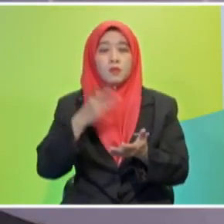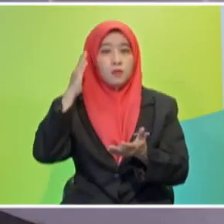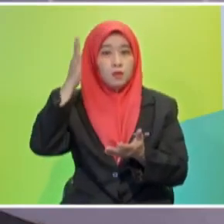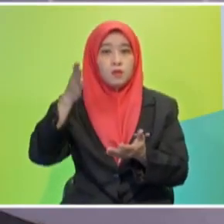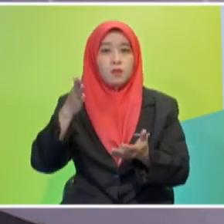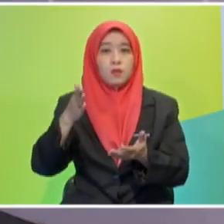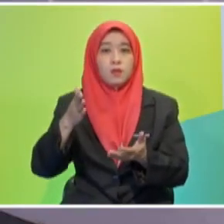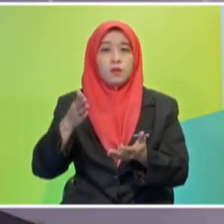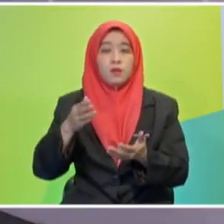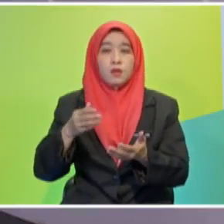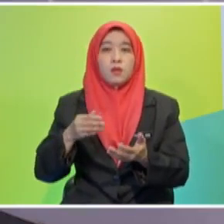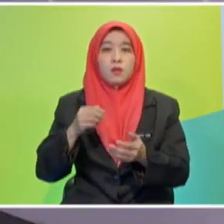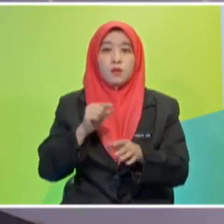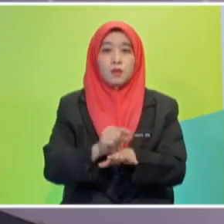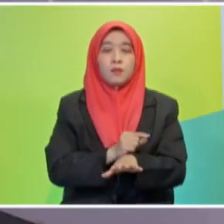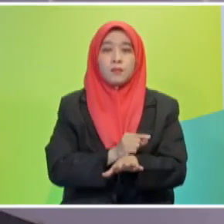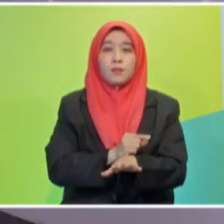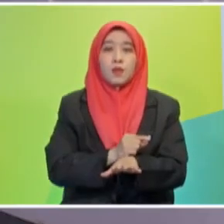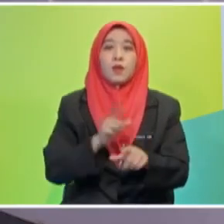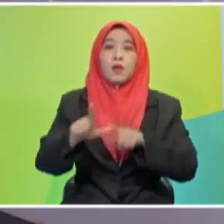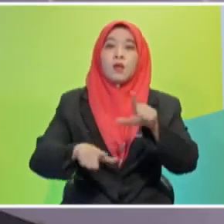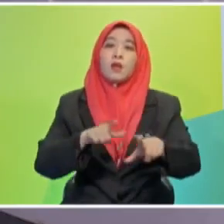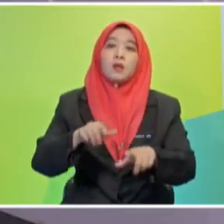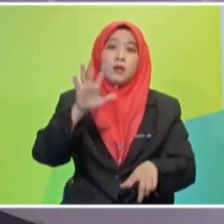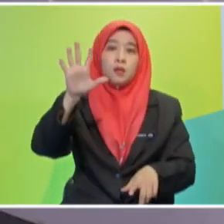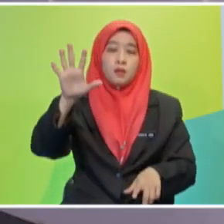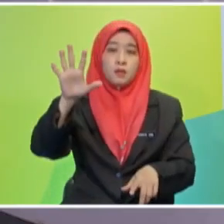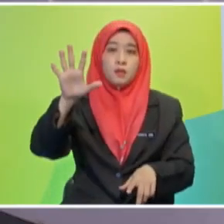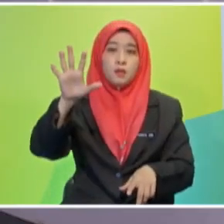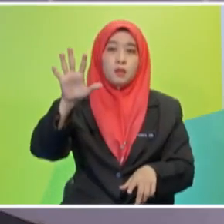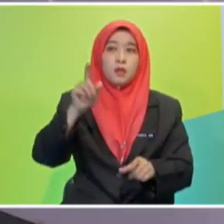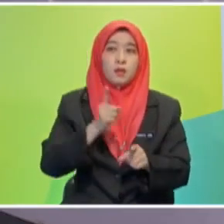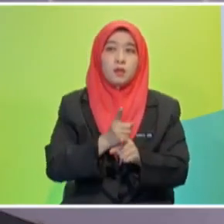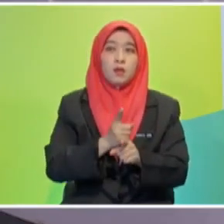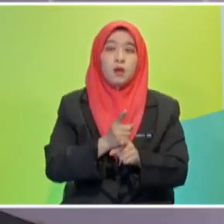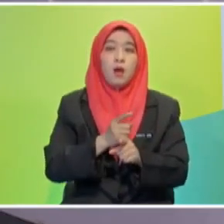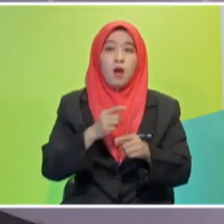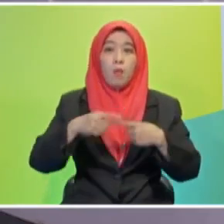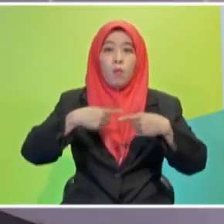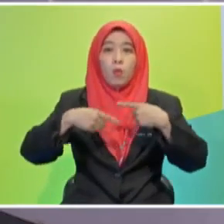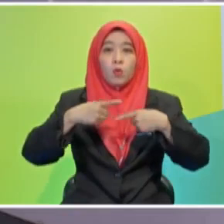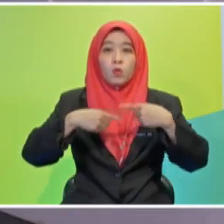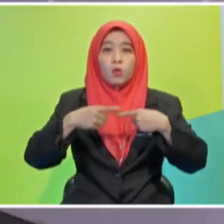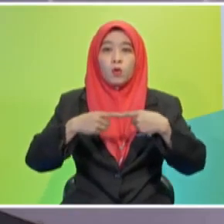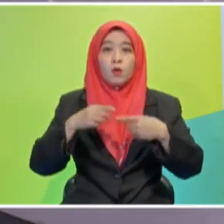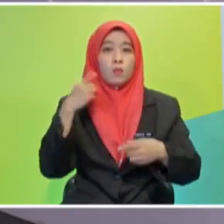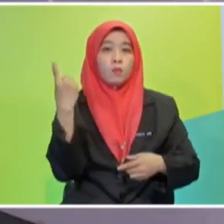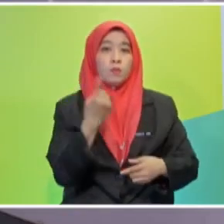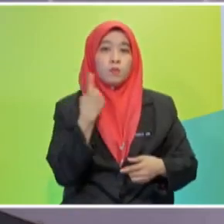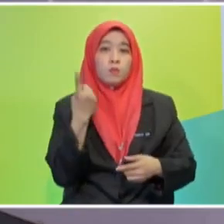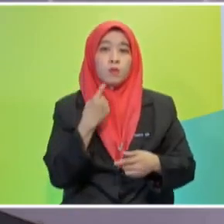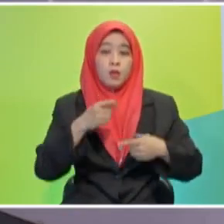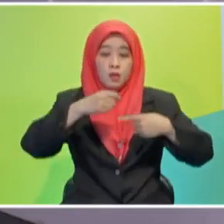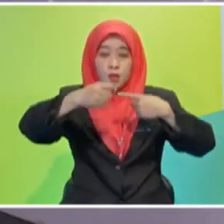seterusnya langkah yang ke-5. Betul? Betul. Okey, motor memusingkan takal